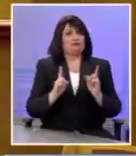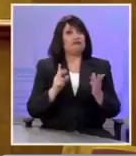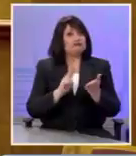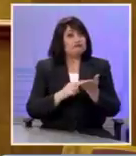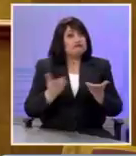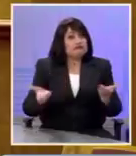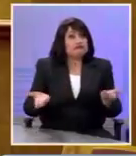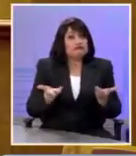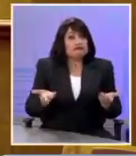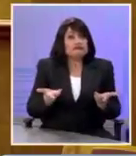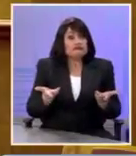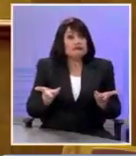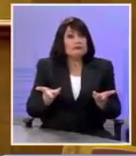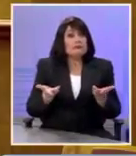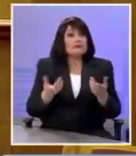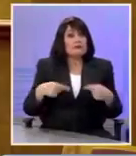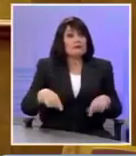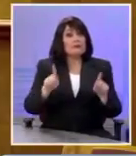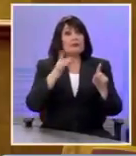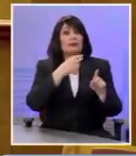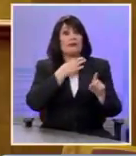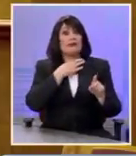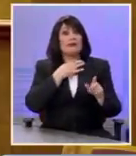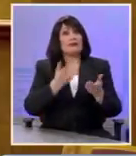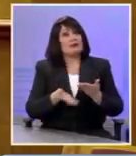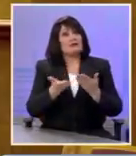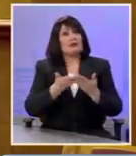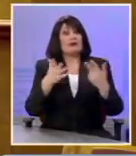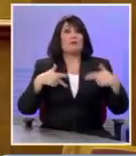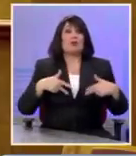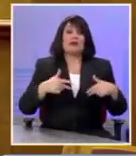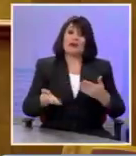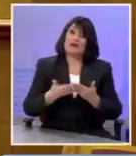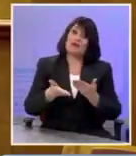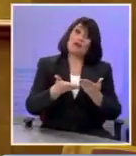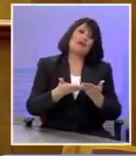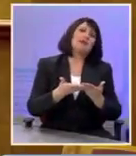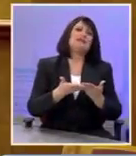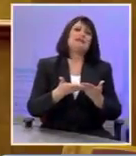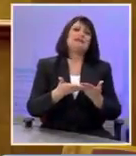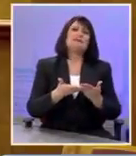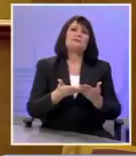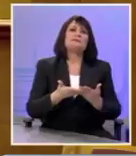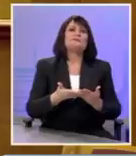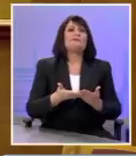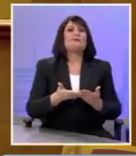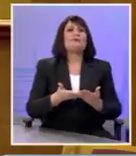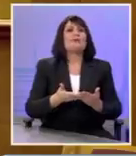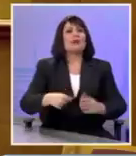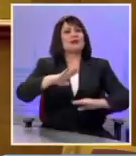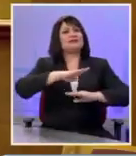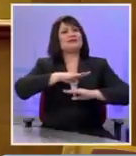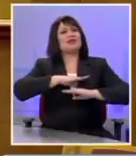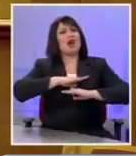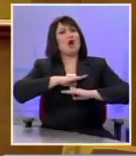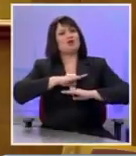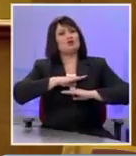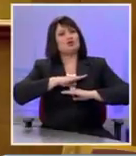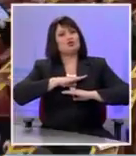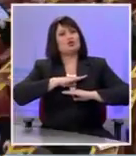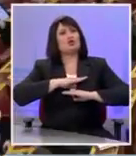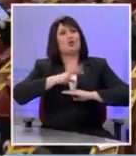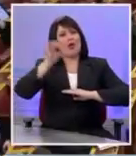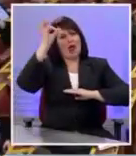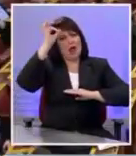Χρειάζεται ταυτόχρονα να σταθεί αρρωγός η πολιτεία στα στελέχη των ενόπλων δυνάμεων, των